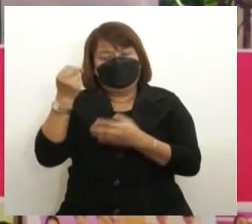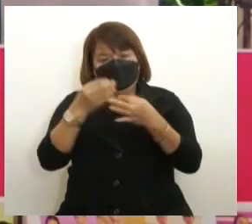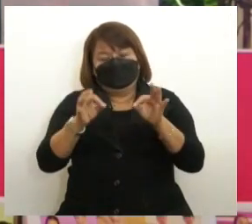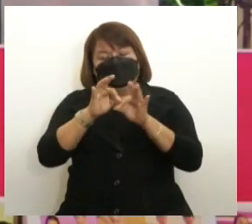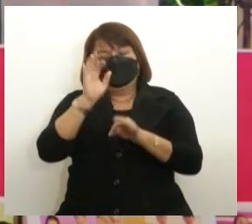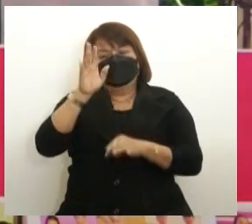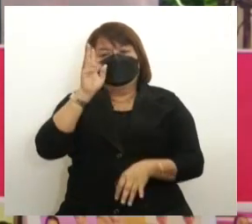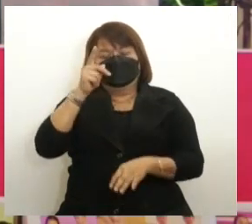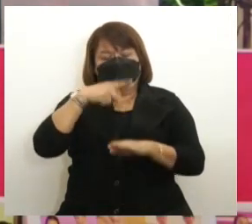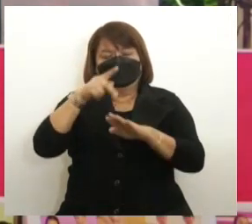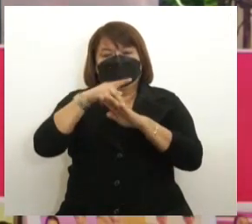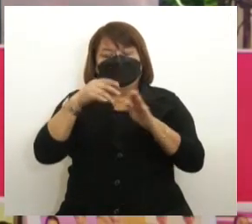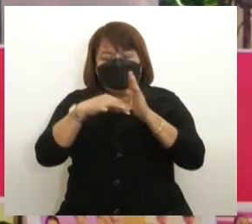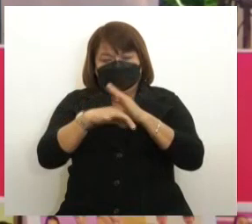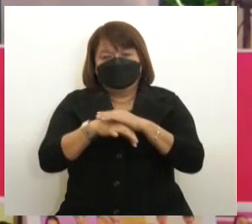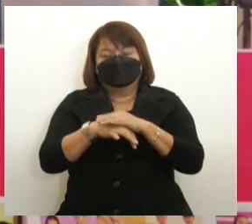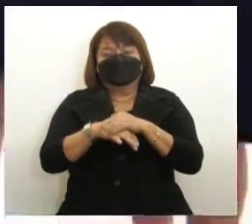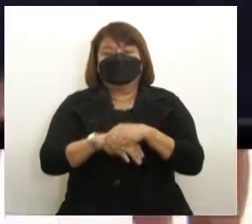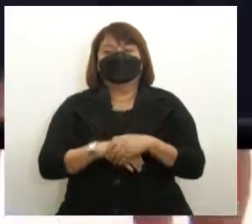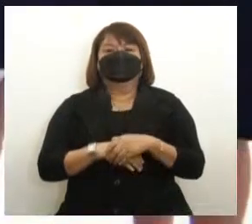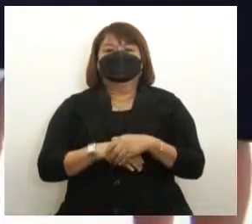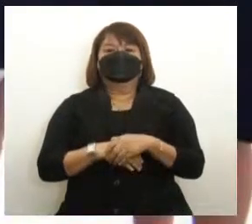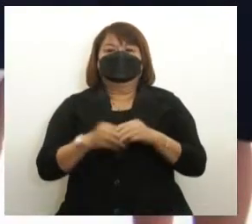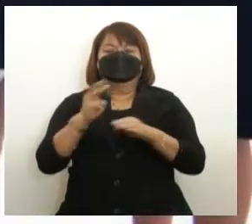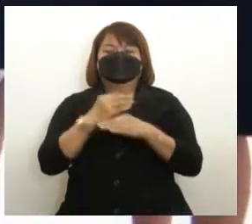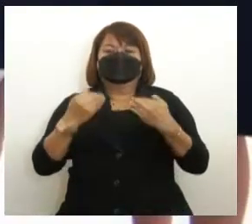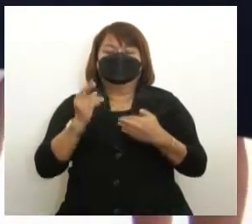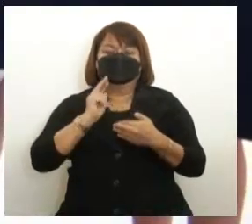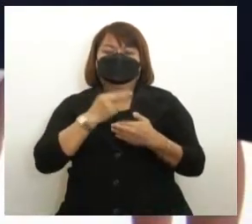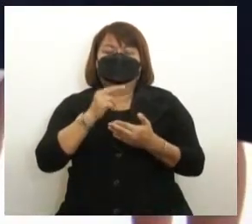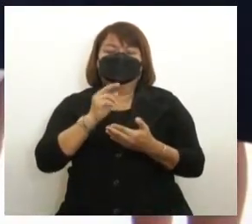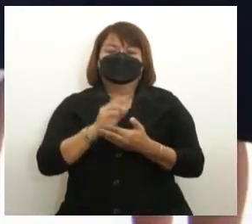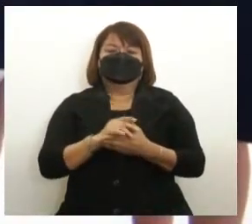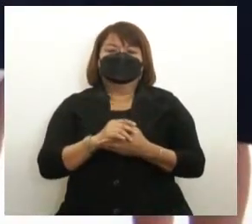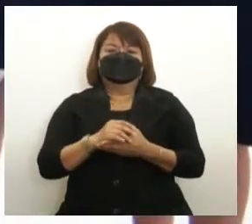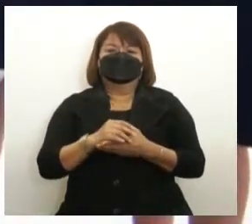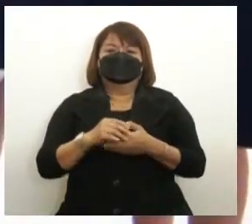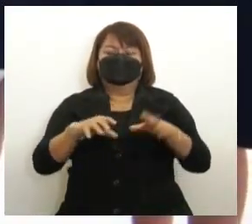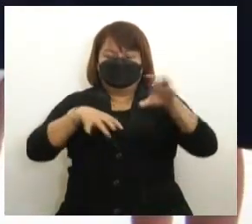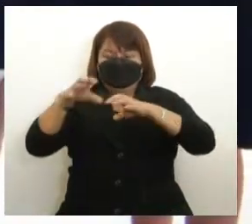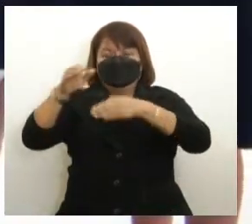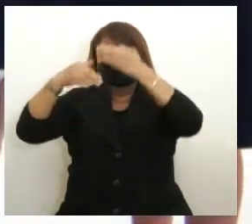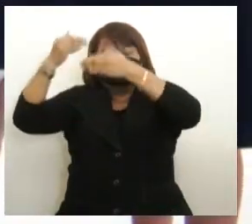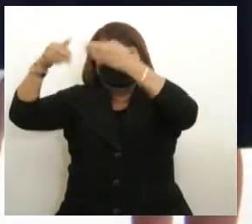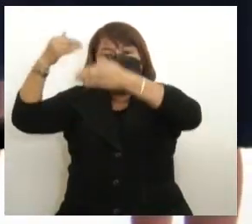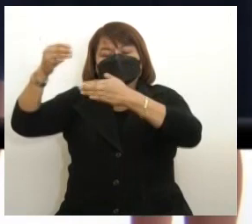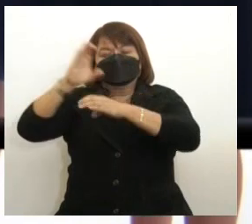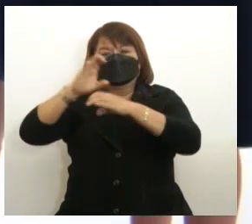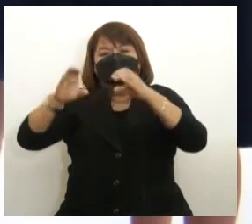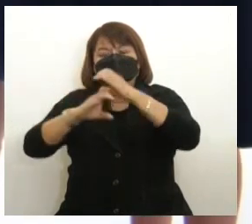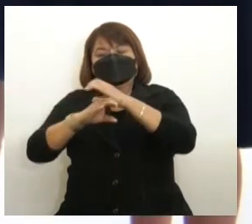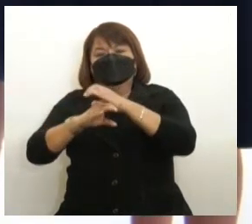านเขตพื้นที่การศึกษามัธยมศึกษานครพนมค่ะ วันนี้โรงเรียนของเรามาออกบูธจัดกิจกรรมชื่อโครงการ